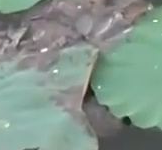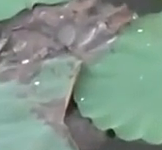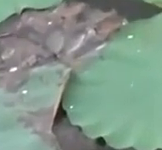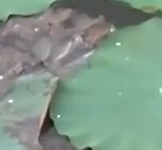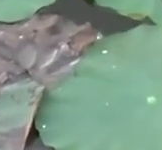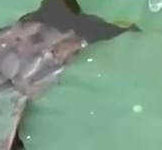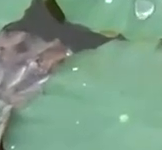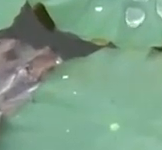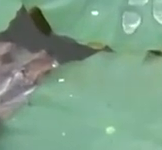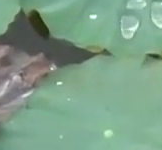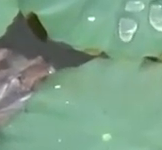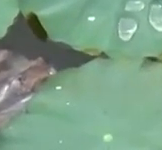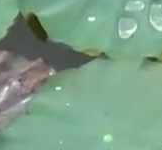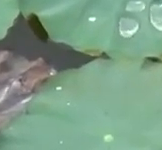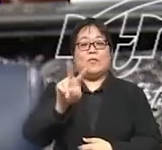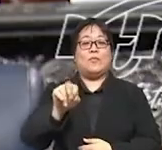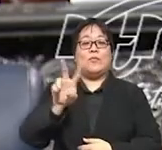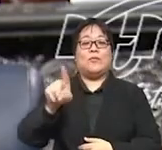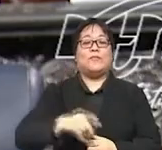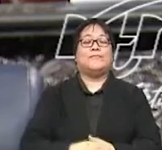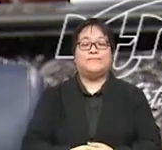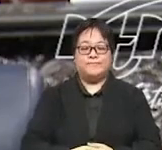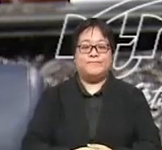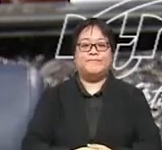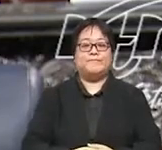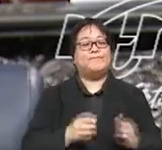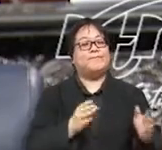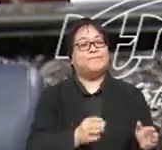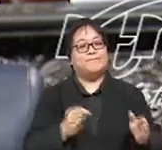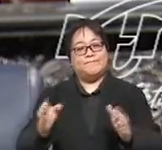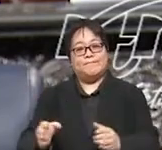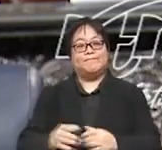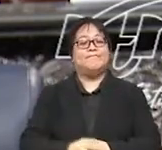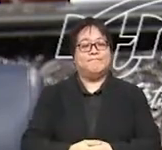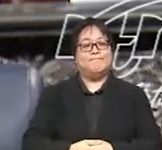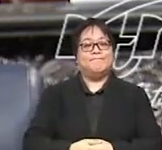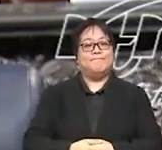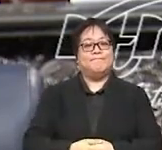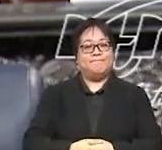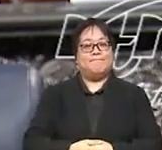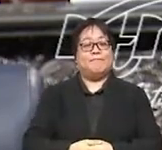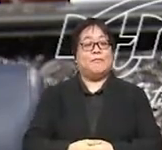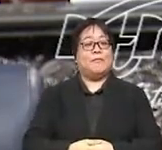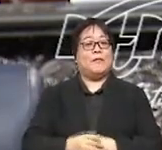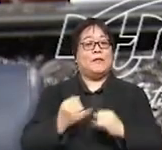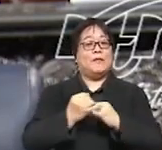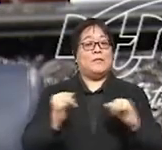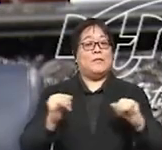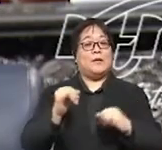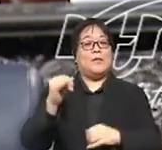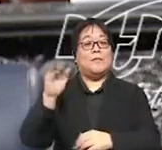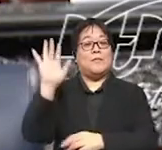tempoh 2019 hingga 2021 selain depannya itu saya ingin menarik perhatian bahwa jabatan perhutanan